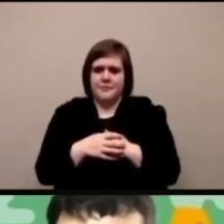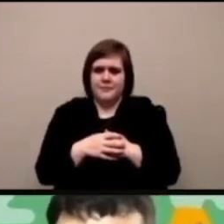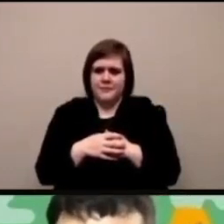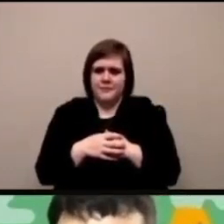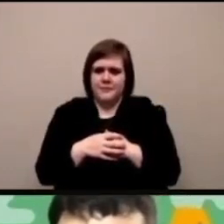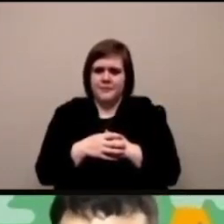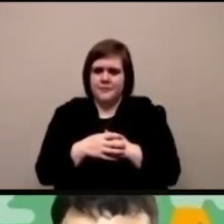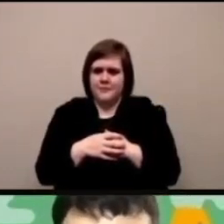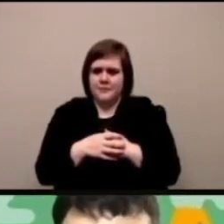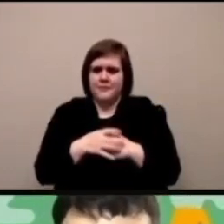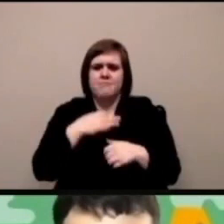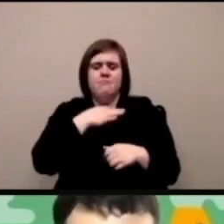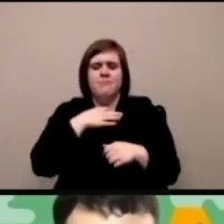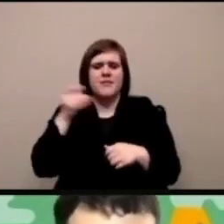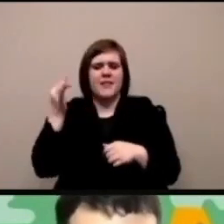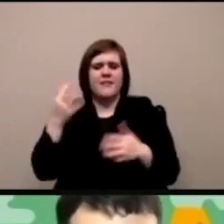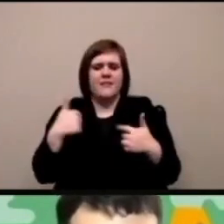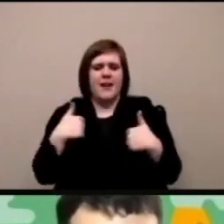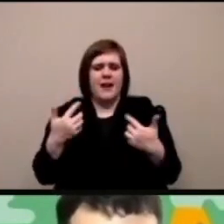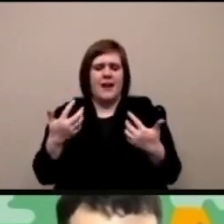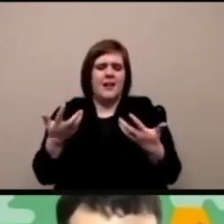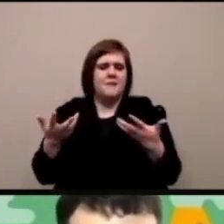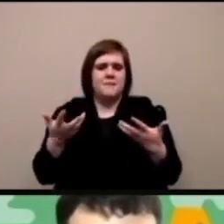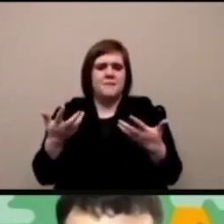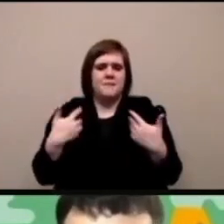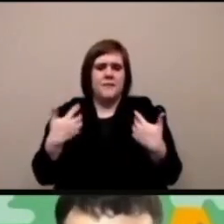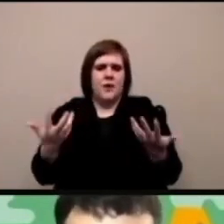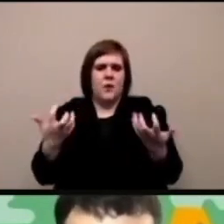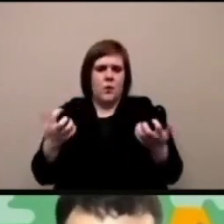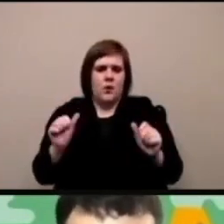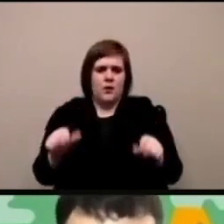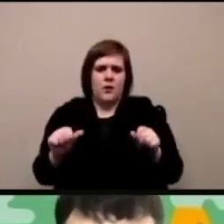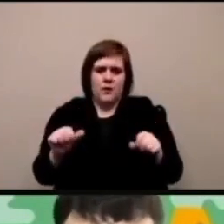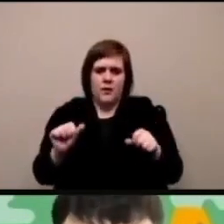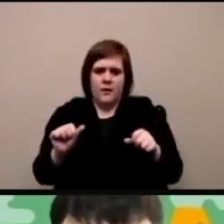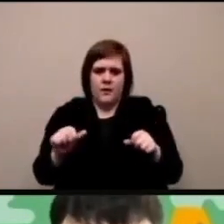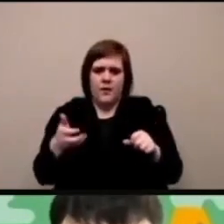て転がる」っていうポイントですね